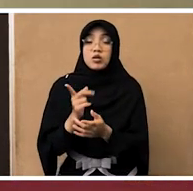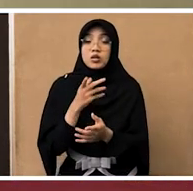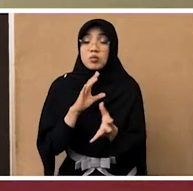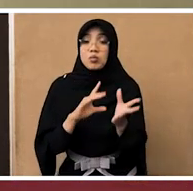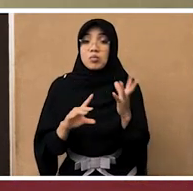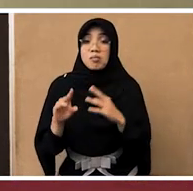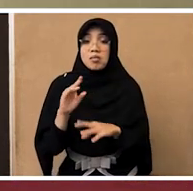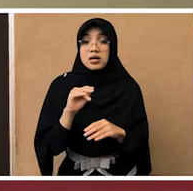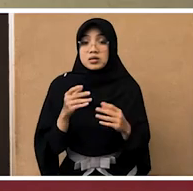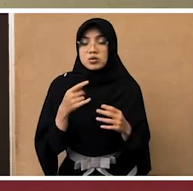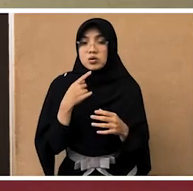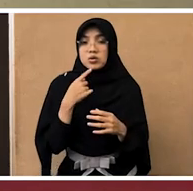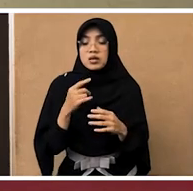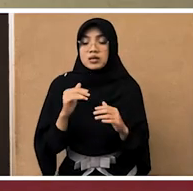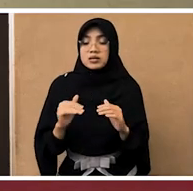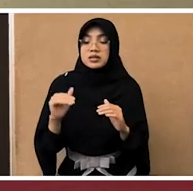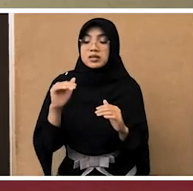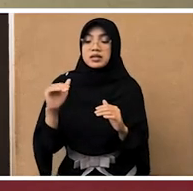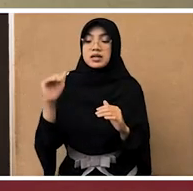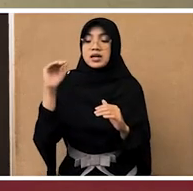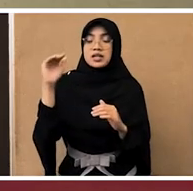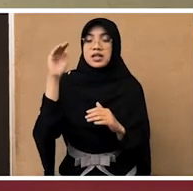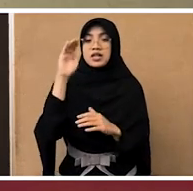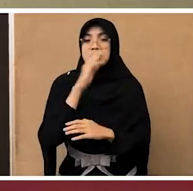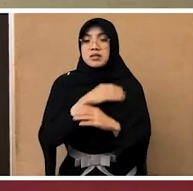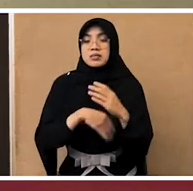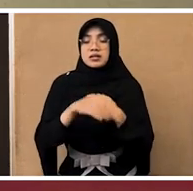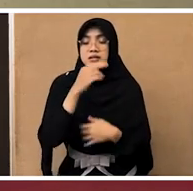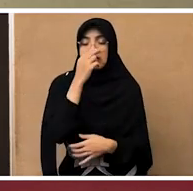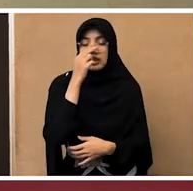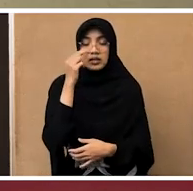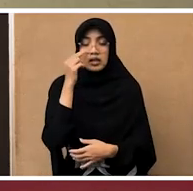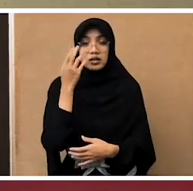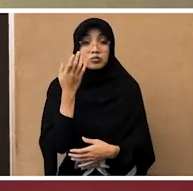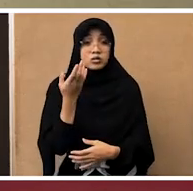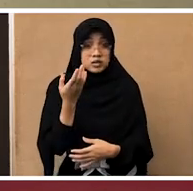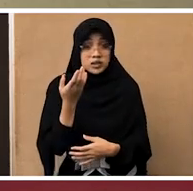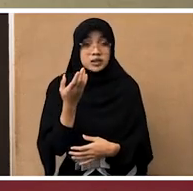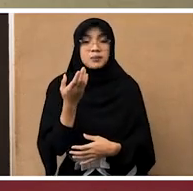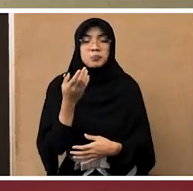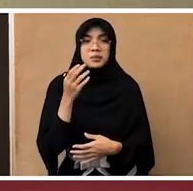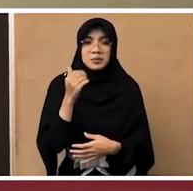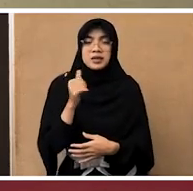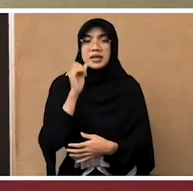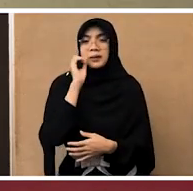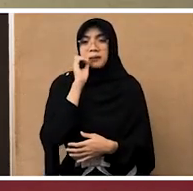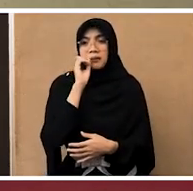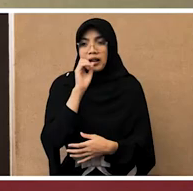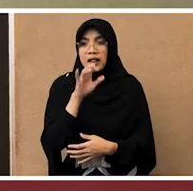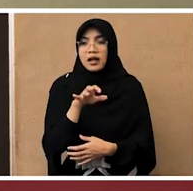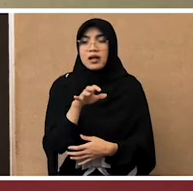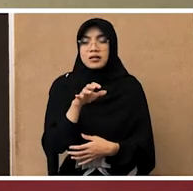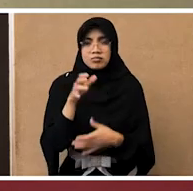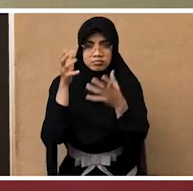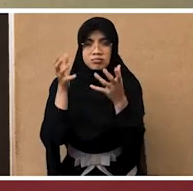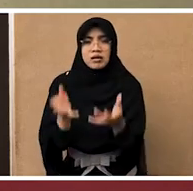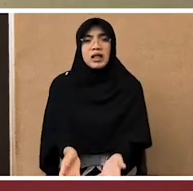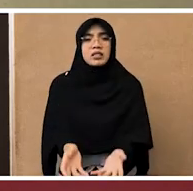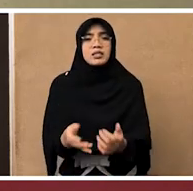kita bicara soal tingkatan kedisabilitasan Netral misalkan Ya bisa dibilang berat